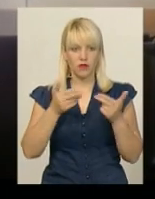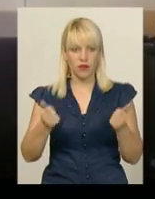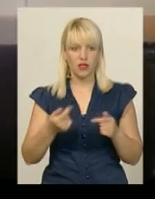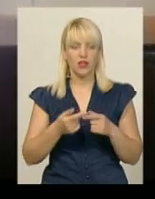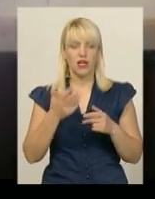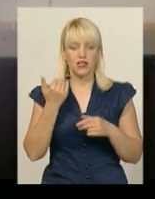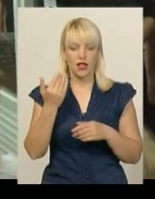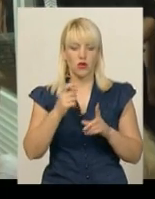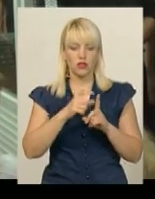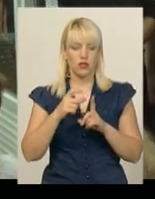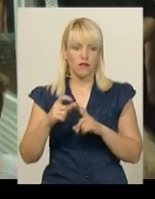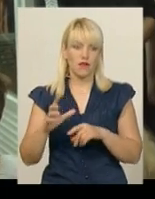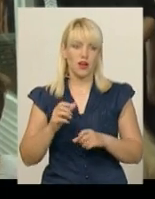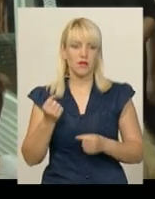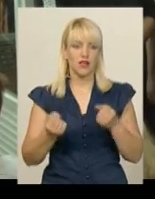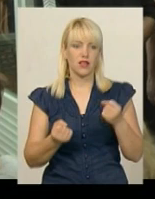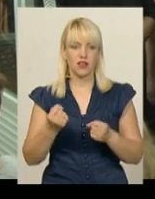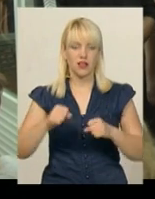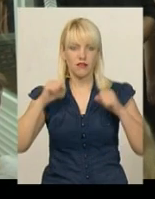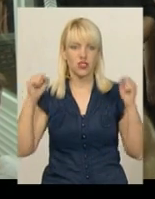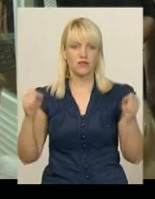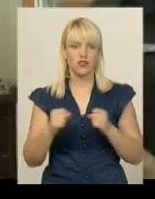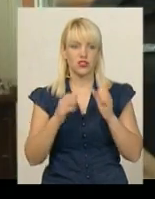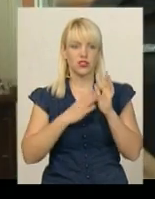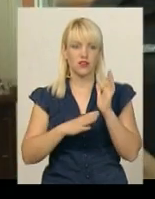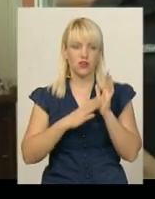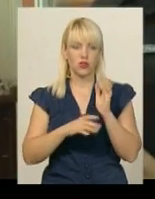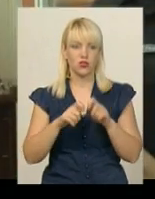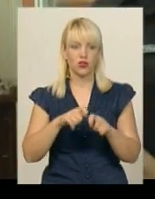словами, їхав зі швидкістю близько 90 кілометрів на годину.